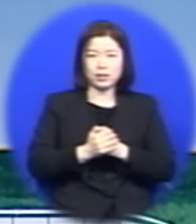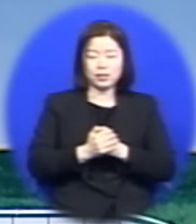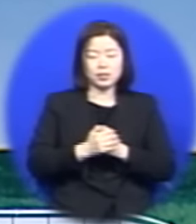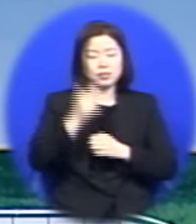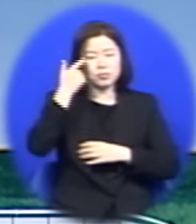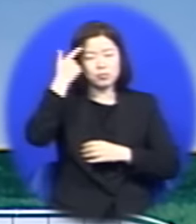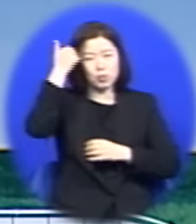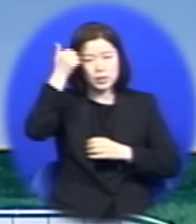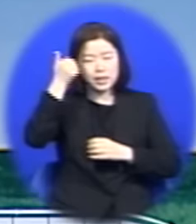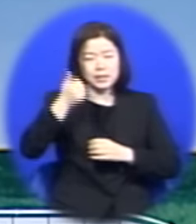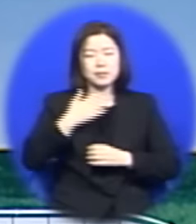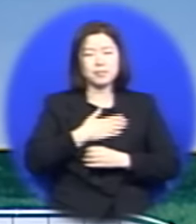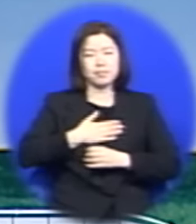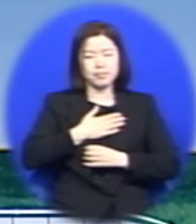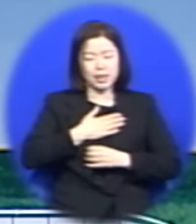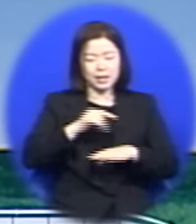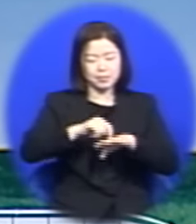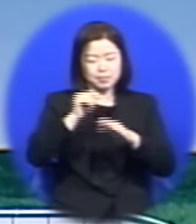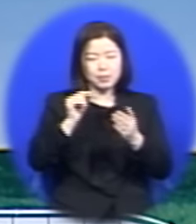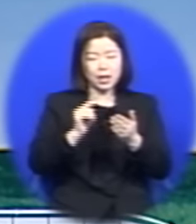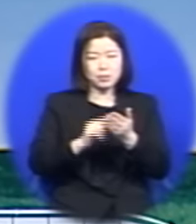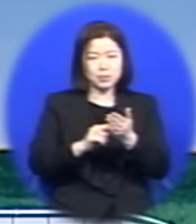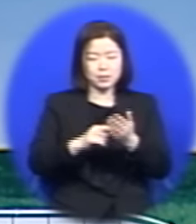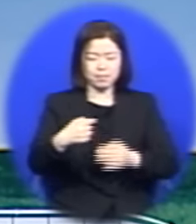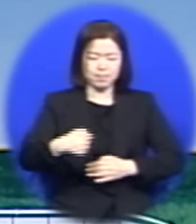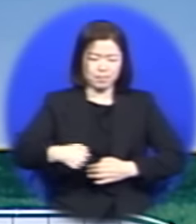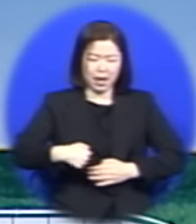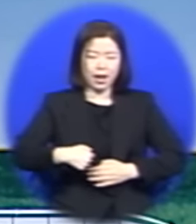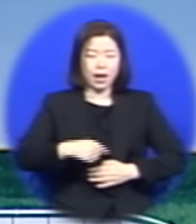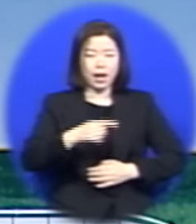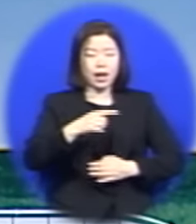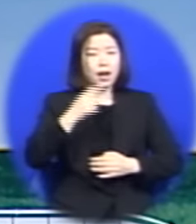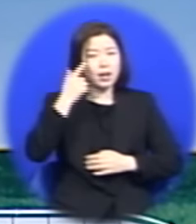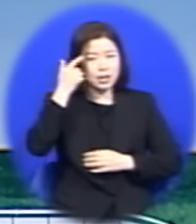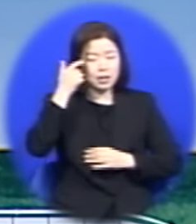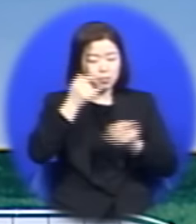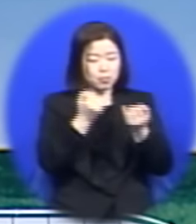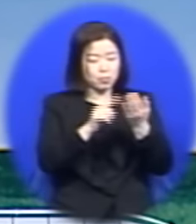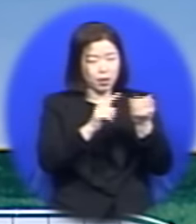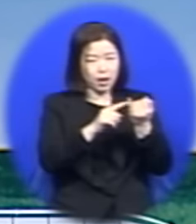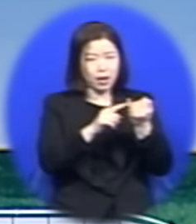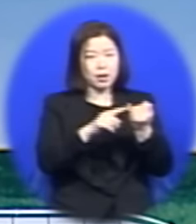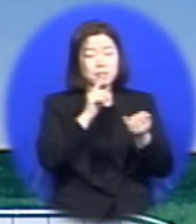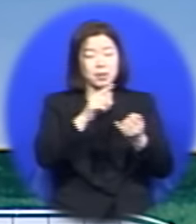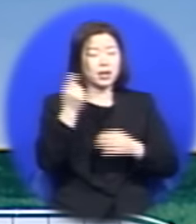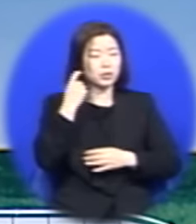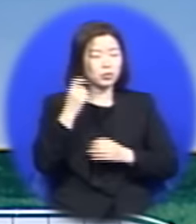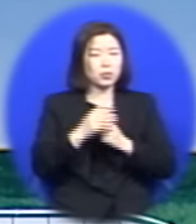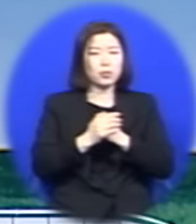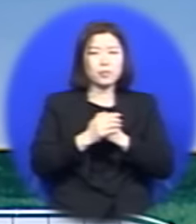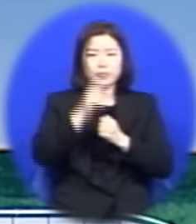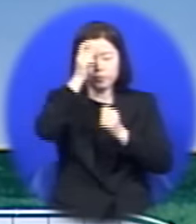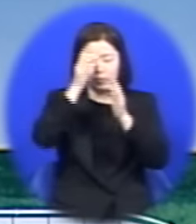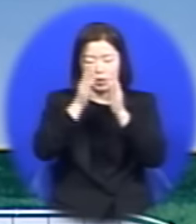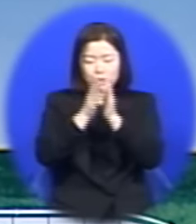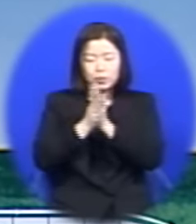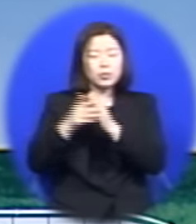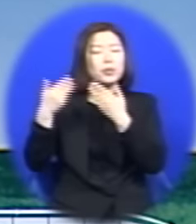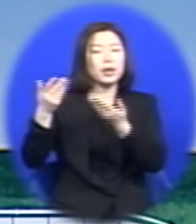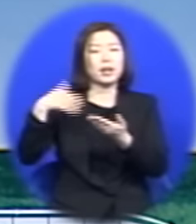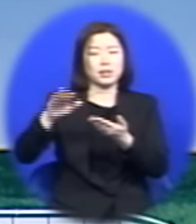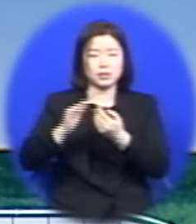가슴에 비수를 꽂는 듯한 사모님의 말씀을 듣고 목사님이 교회에 올라가서 기도를 했습니다. 기도하는